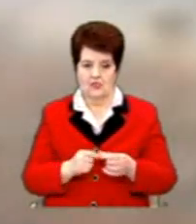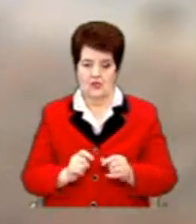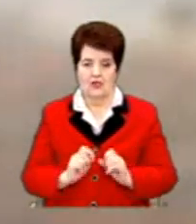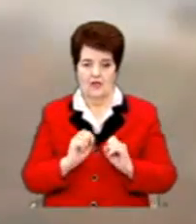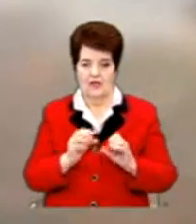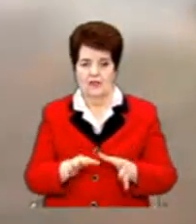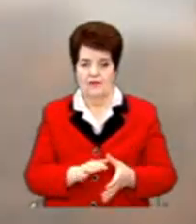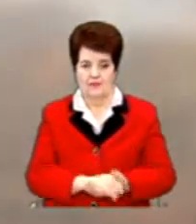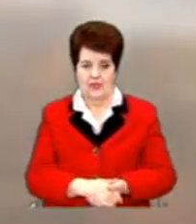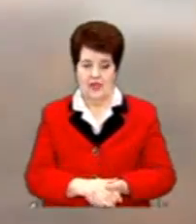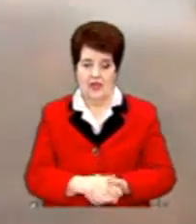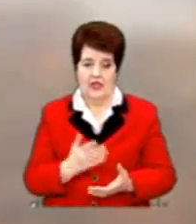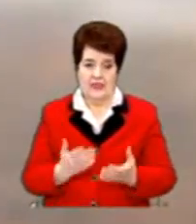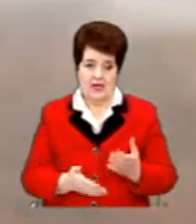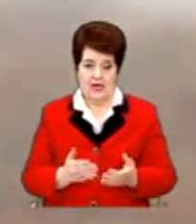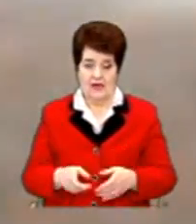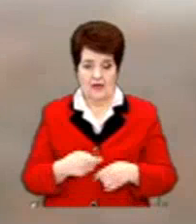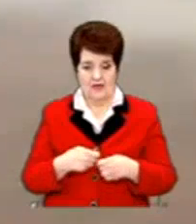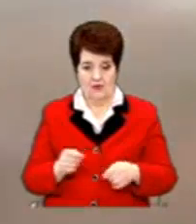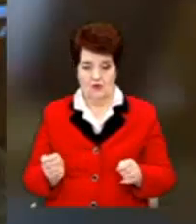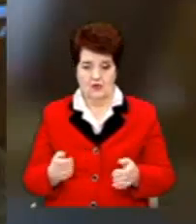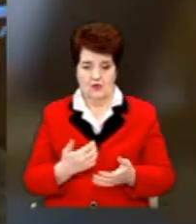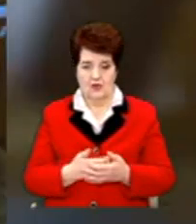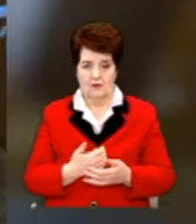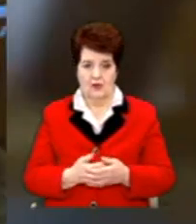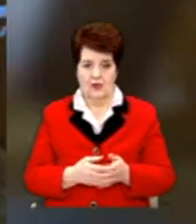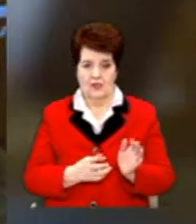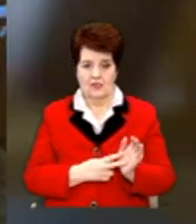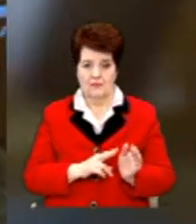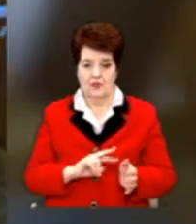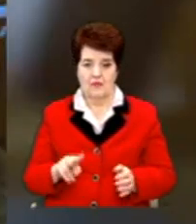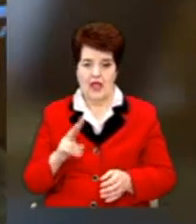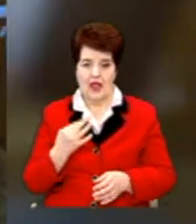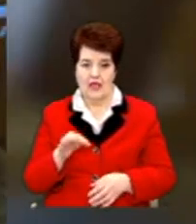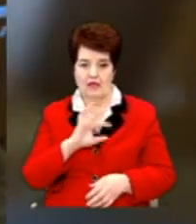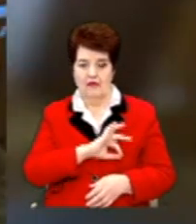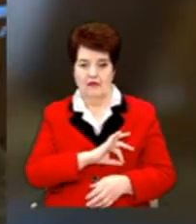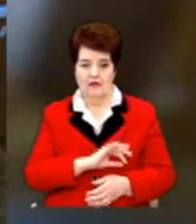asupra sa. Dacă ar fi reușit să le vândă, ar fi obținut un profit de 6.000 de lei.